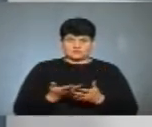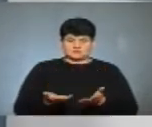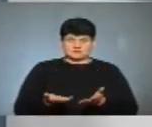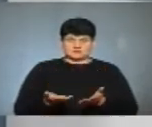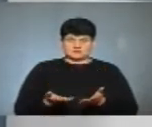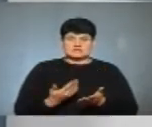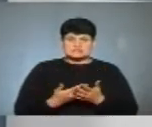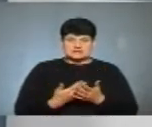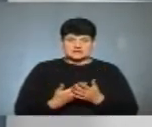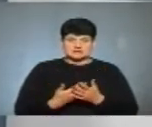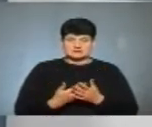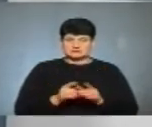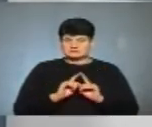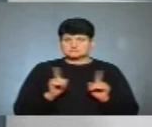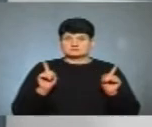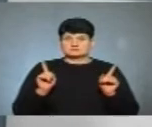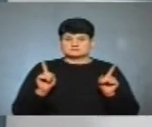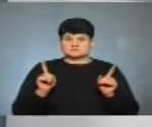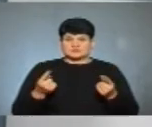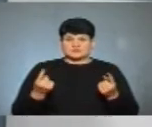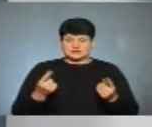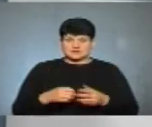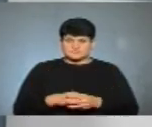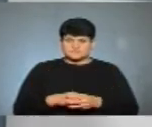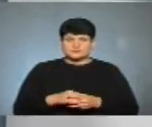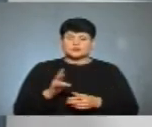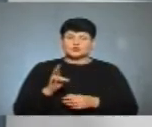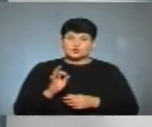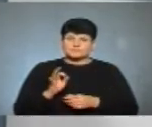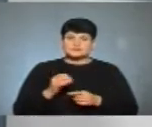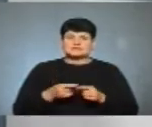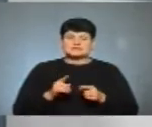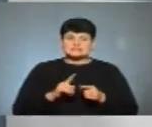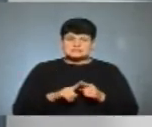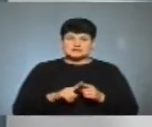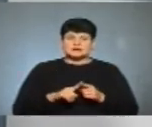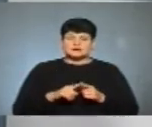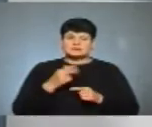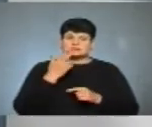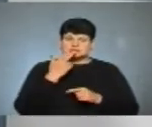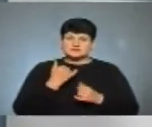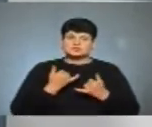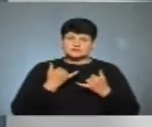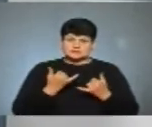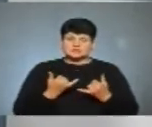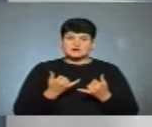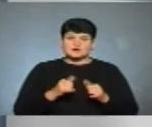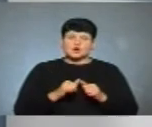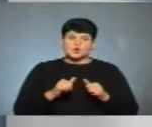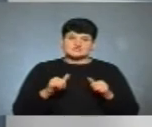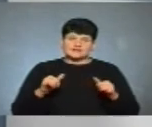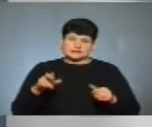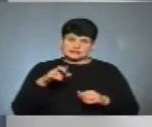здається, разючо великий. Але це типово для розвинутих демократій.